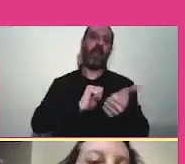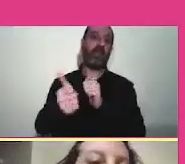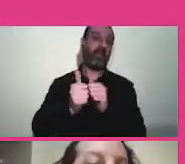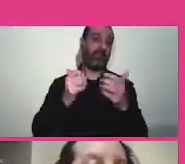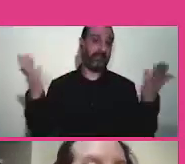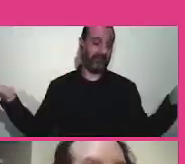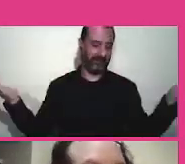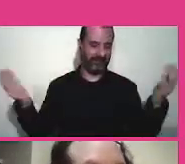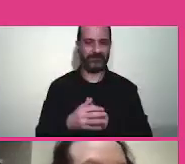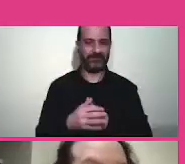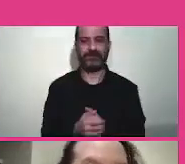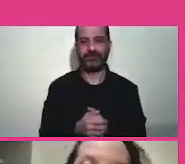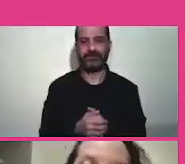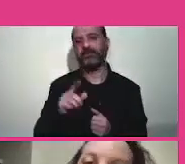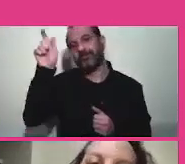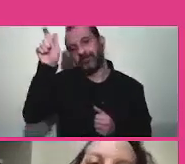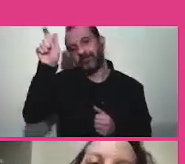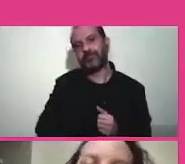δούμε. Αθλητισμός.